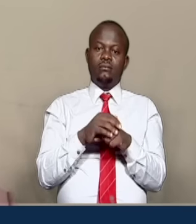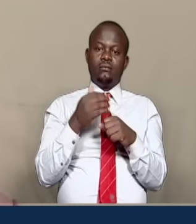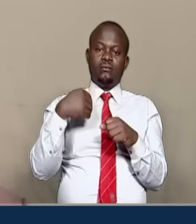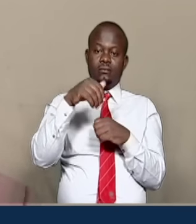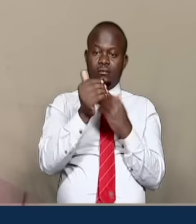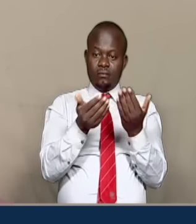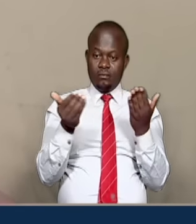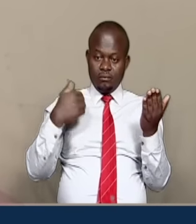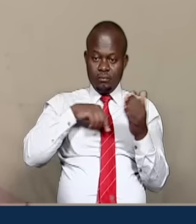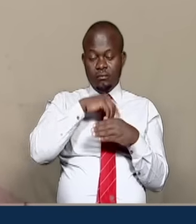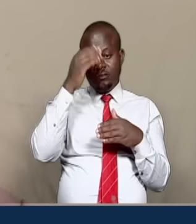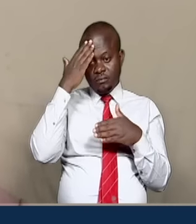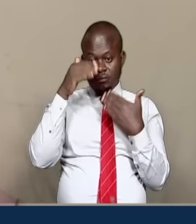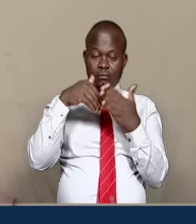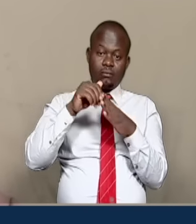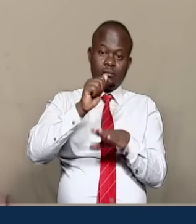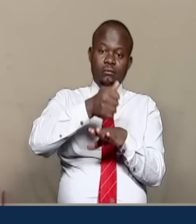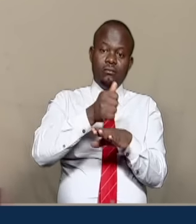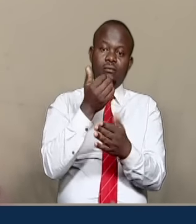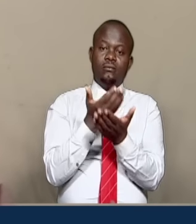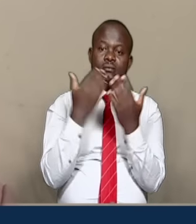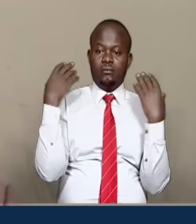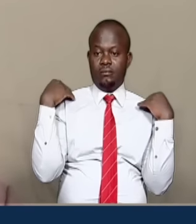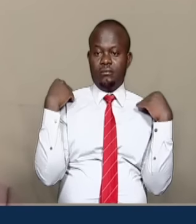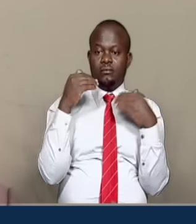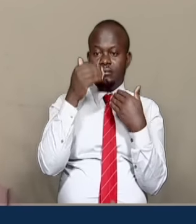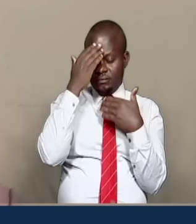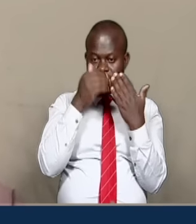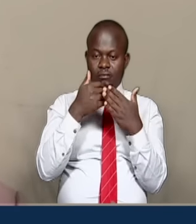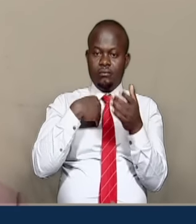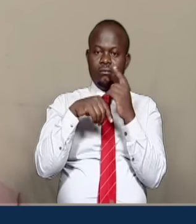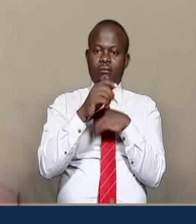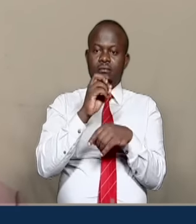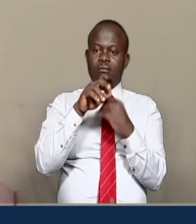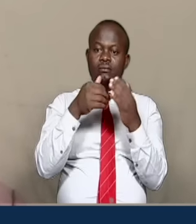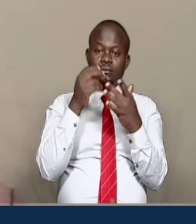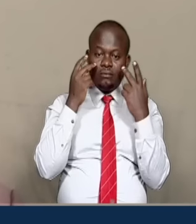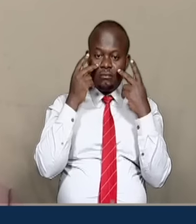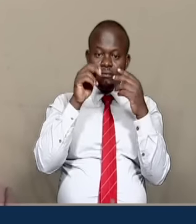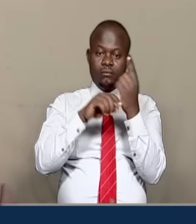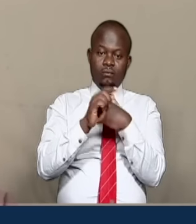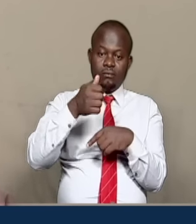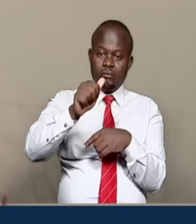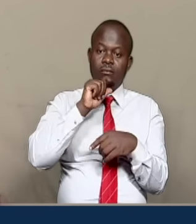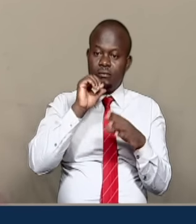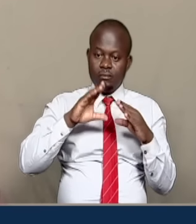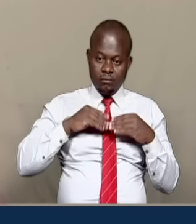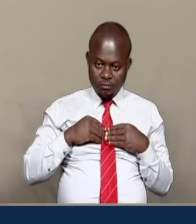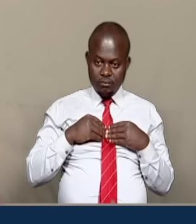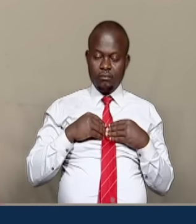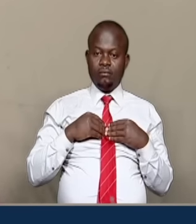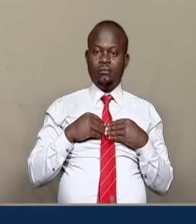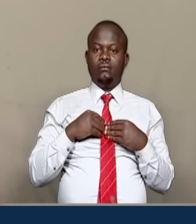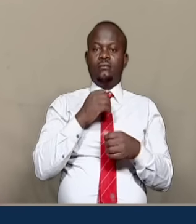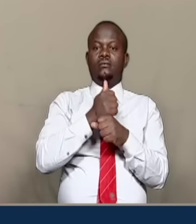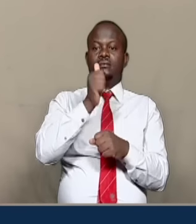abana nzi bagiyeho bagasaba internship kuko bafite ubumuga cyangwa se babona ko ubumuga bwabo butabemerera gukora